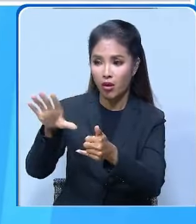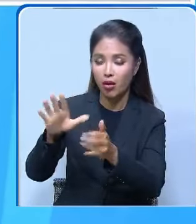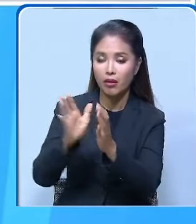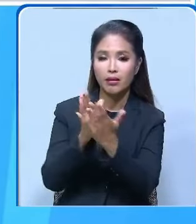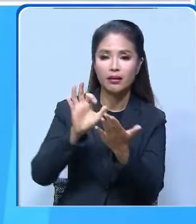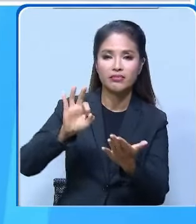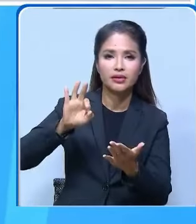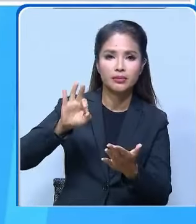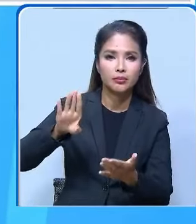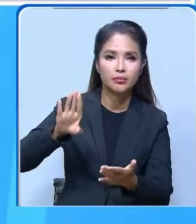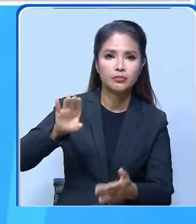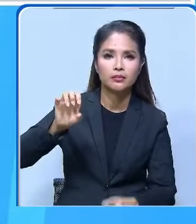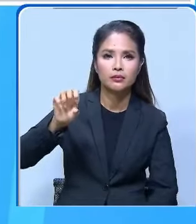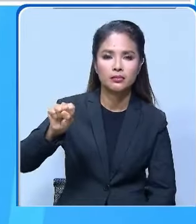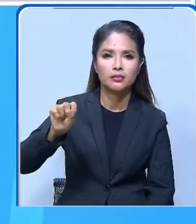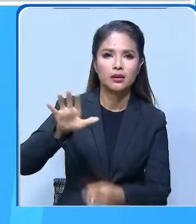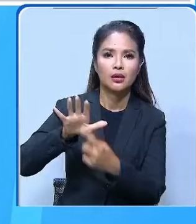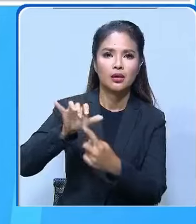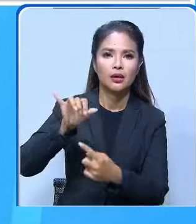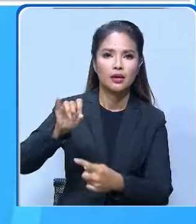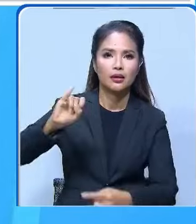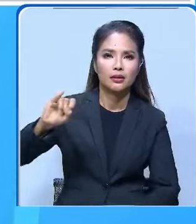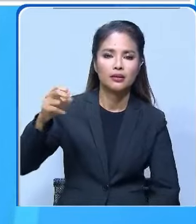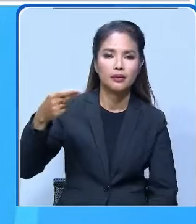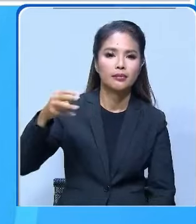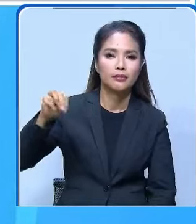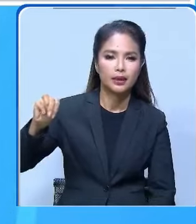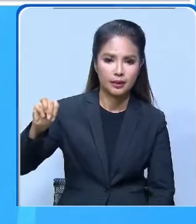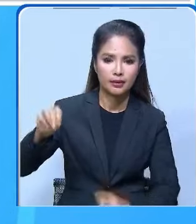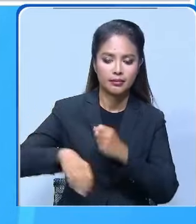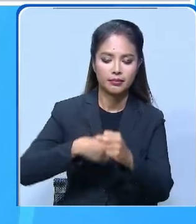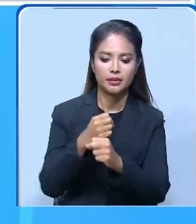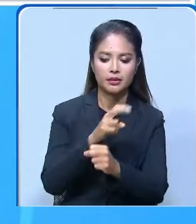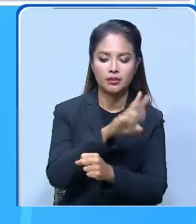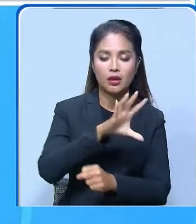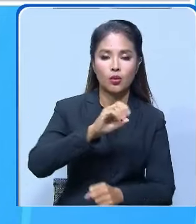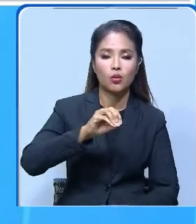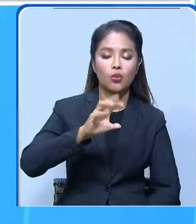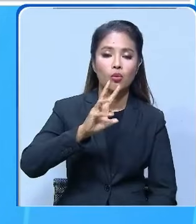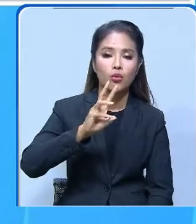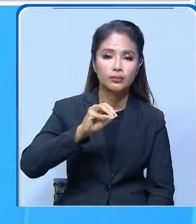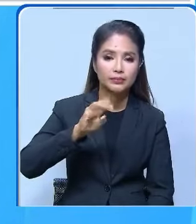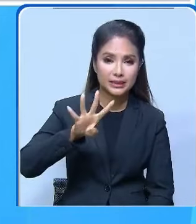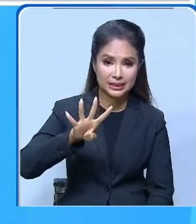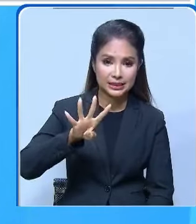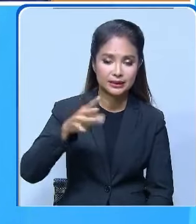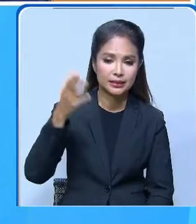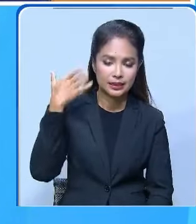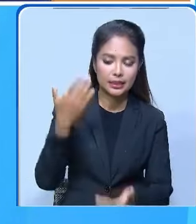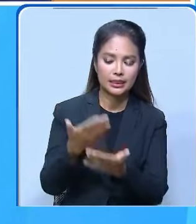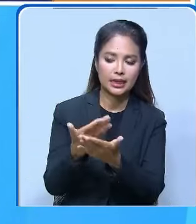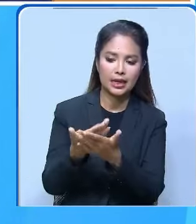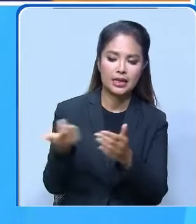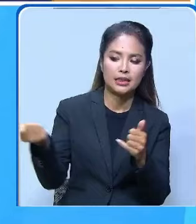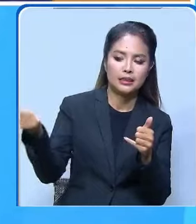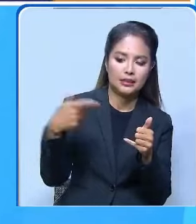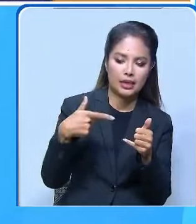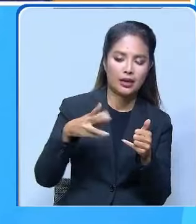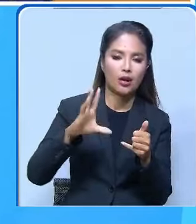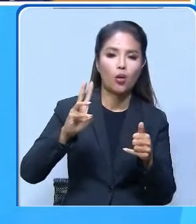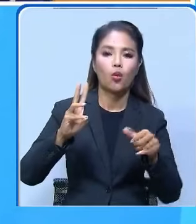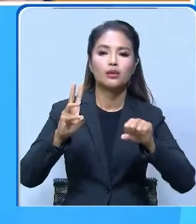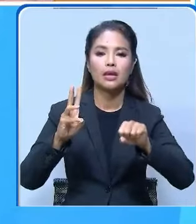ก่อนหน้านี้เนี่ยปี64มีเหมือนกับคู่กรณีเขาเนี่ยจ่ายเช็คเด้งให้เขามามูลค่า 600,000 บาทอ่ะนั่นคือความเดือดร้อนเรื่องแรกเ